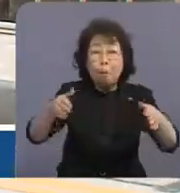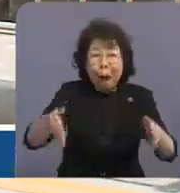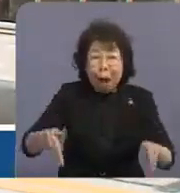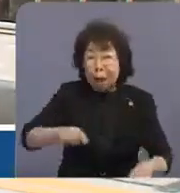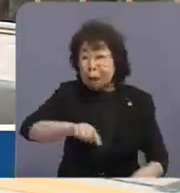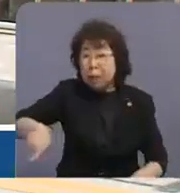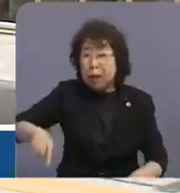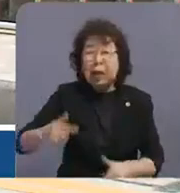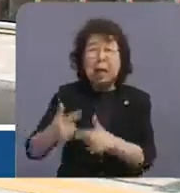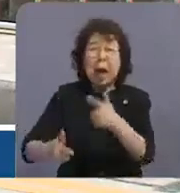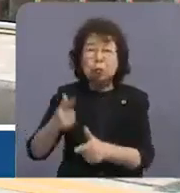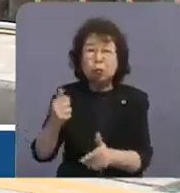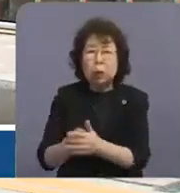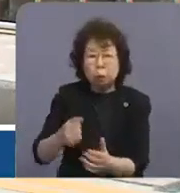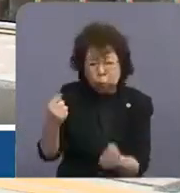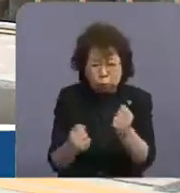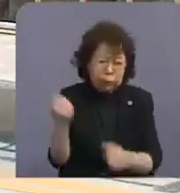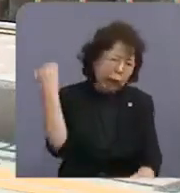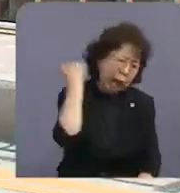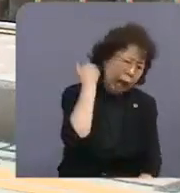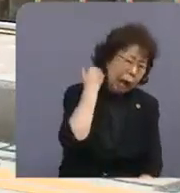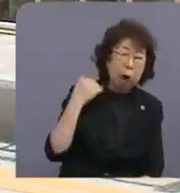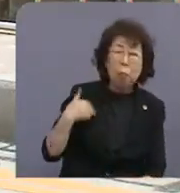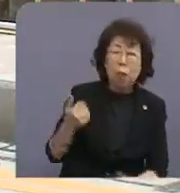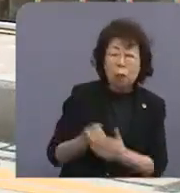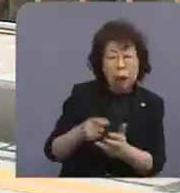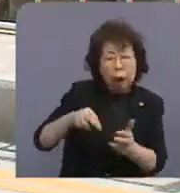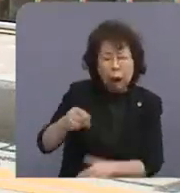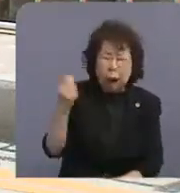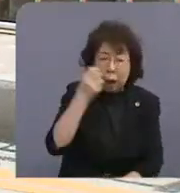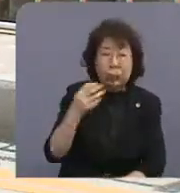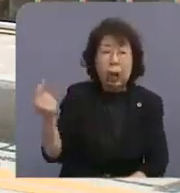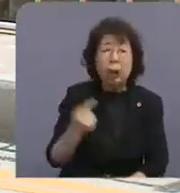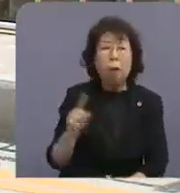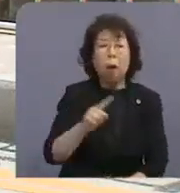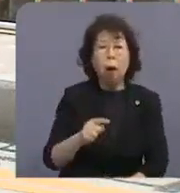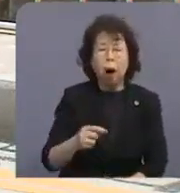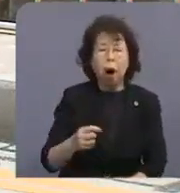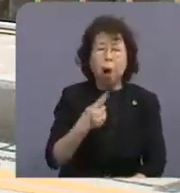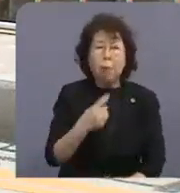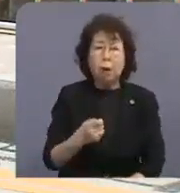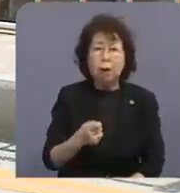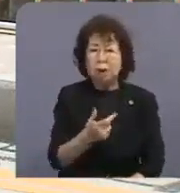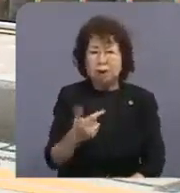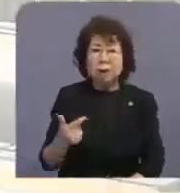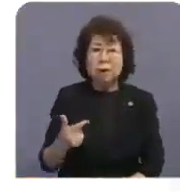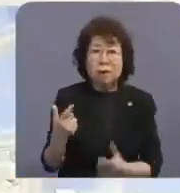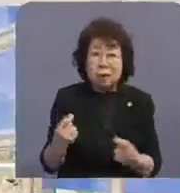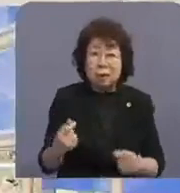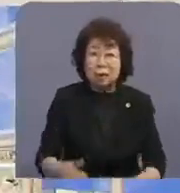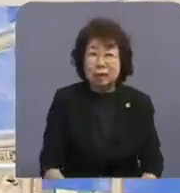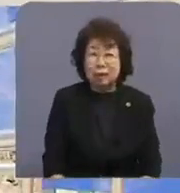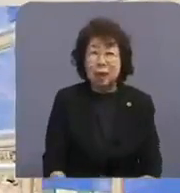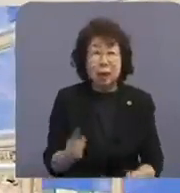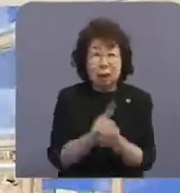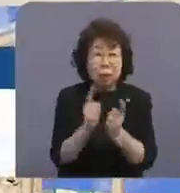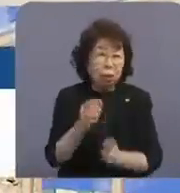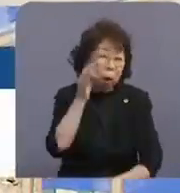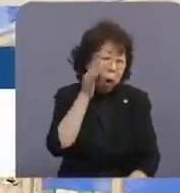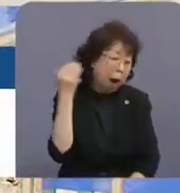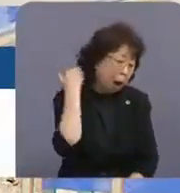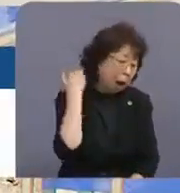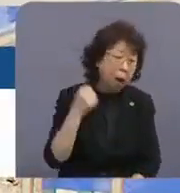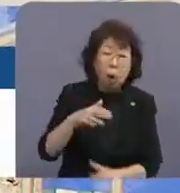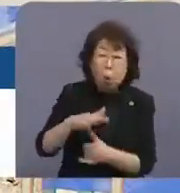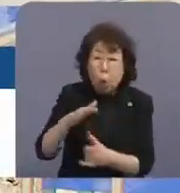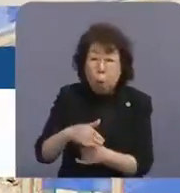나무 때문에 차량 운전자의 시야가 가려져 보행자가 갑자기 나타날 경우 사고 위험도 컸습니다. 이제 서로 보이지 않다 보니까 특히